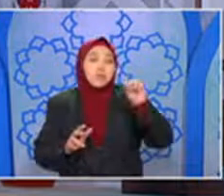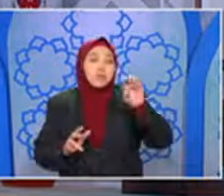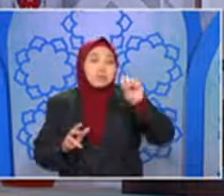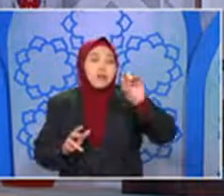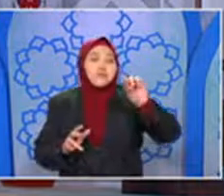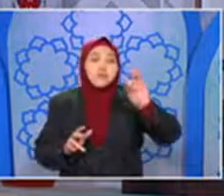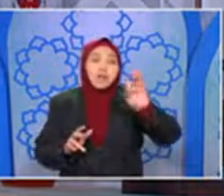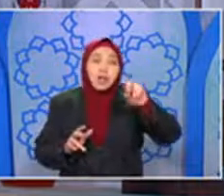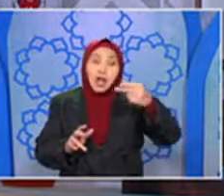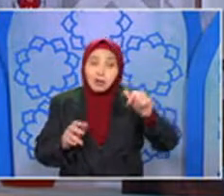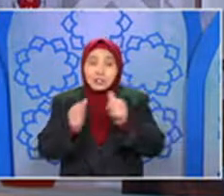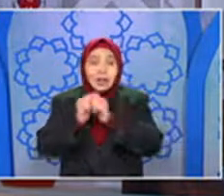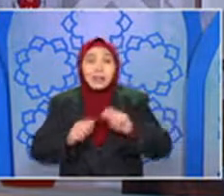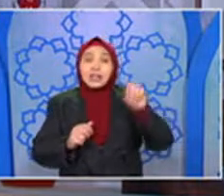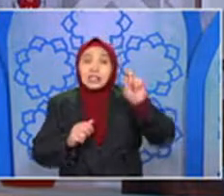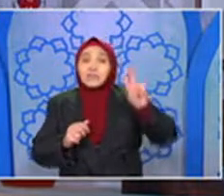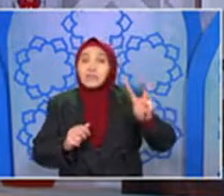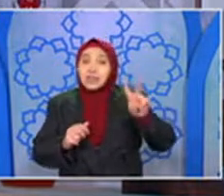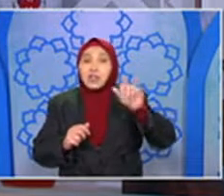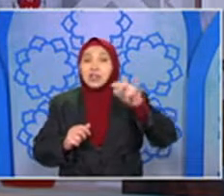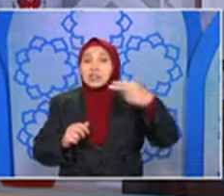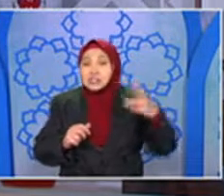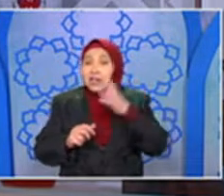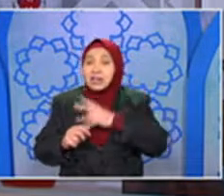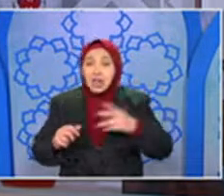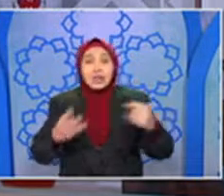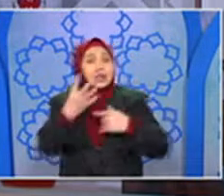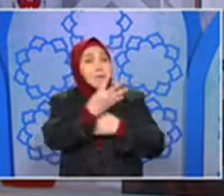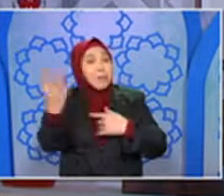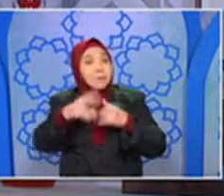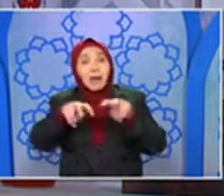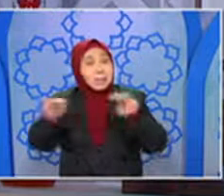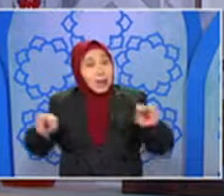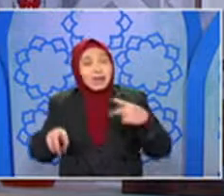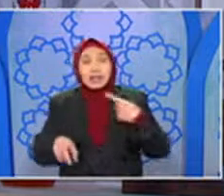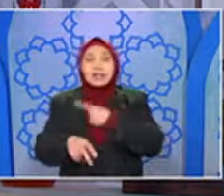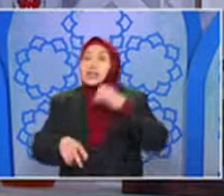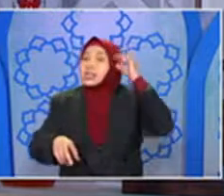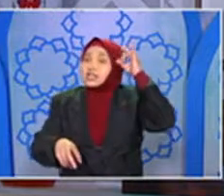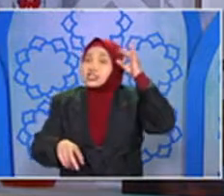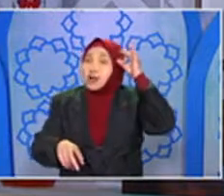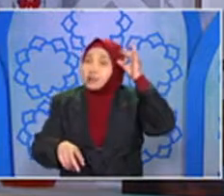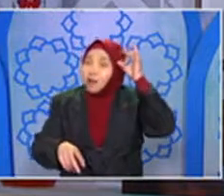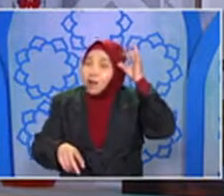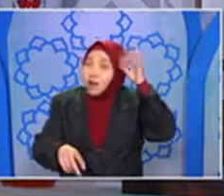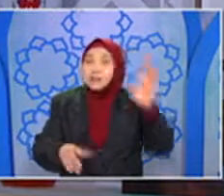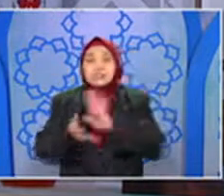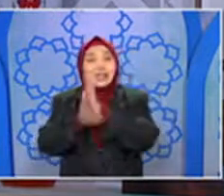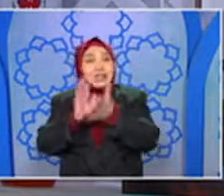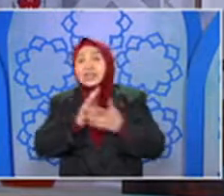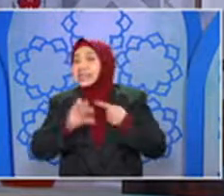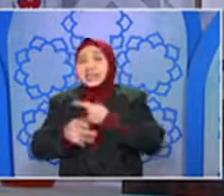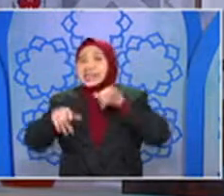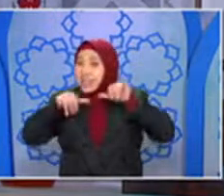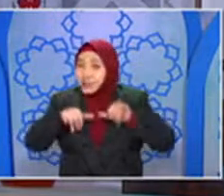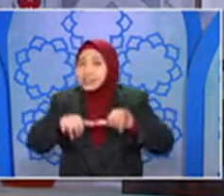dengan TV Al-Hijrah dan juga keempat-empat panel kita, insya-Allah. Jadi kita teruskan